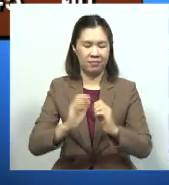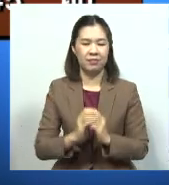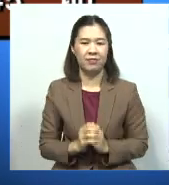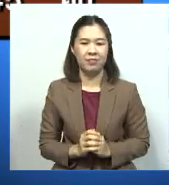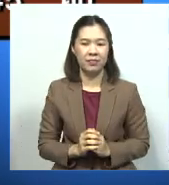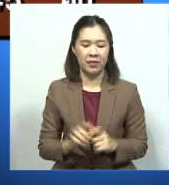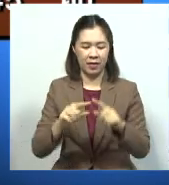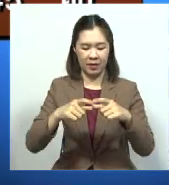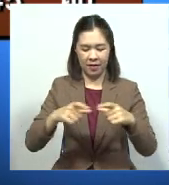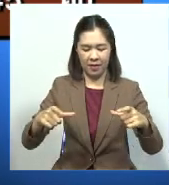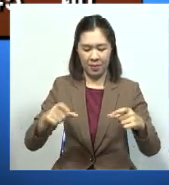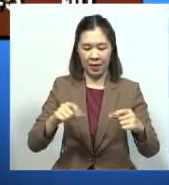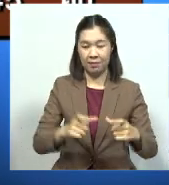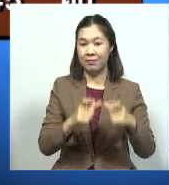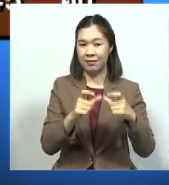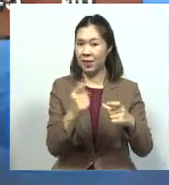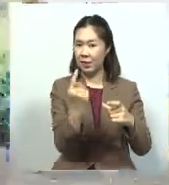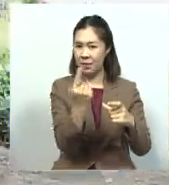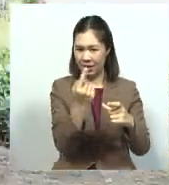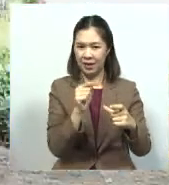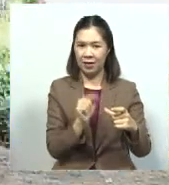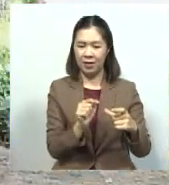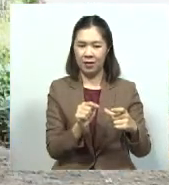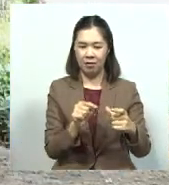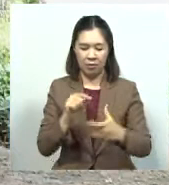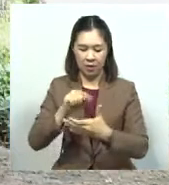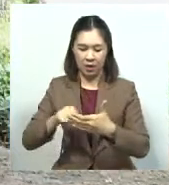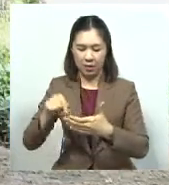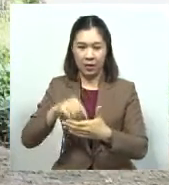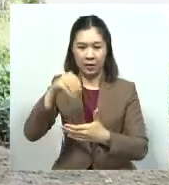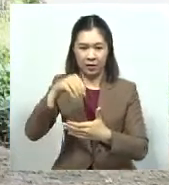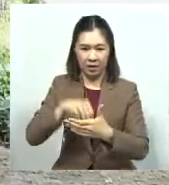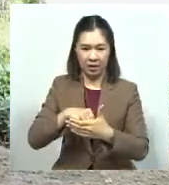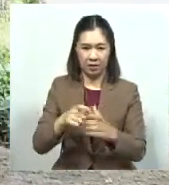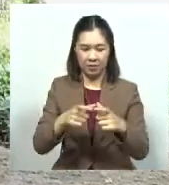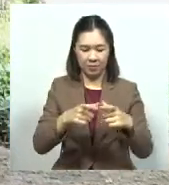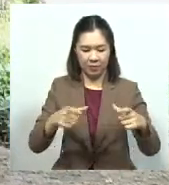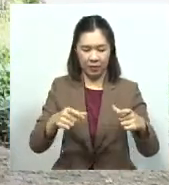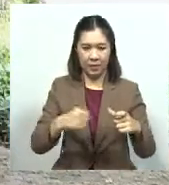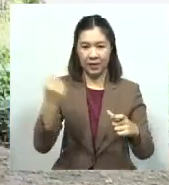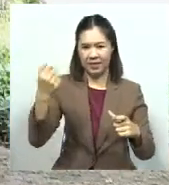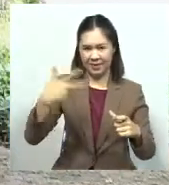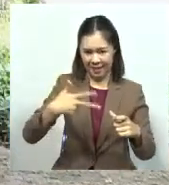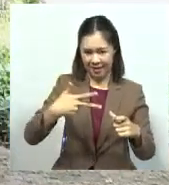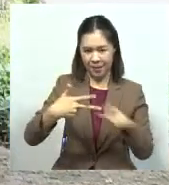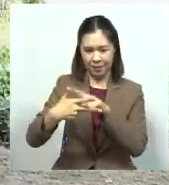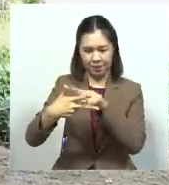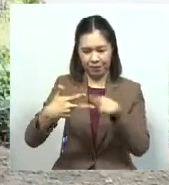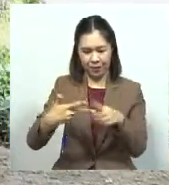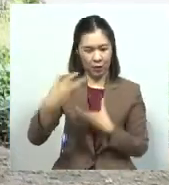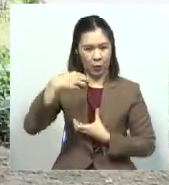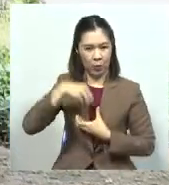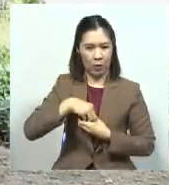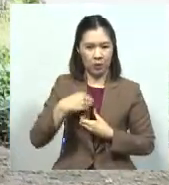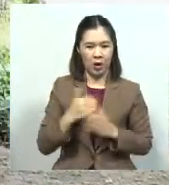ด บ ัตรเลือกตั้งครั้งนี้ใบเดียวนะคะใบเดียวที่คุณผู้ชมเข้าไปกาเนี่ย3อย่างนะที่คุณผู้ชมจะได้ติดกลับมาด้วย ตัวผู้ส